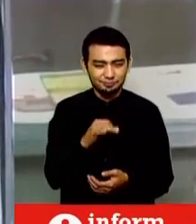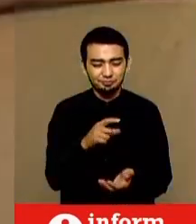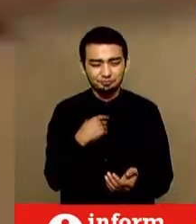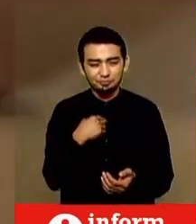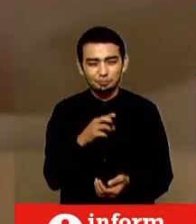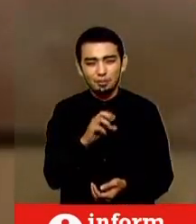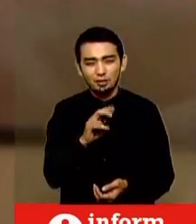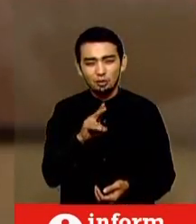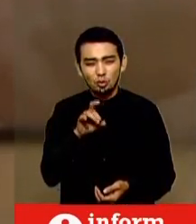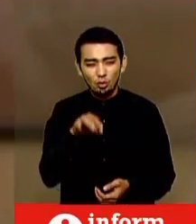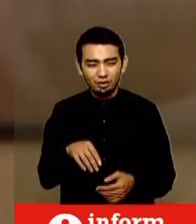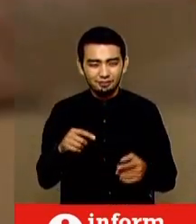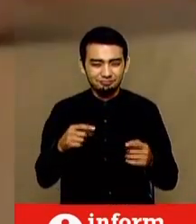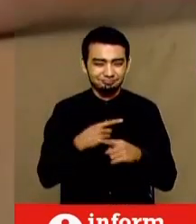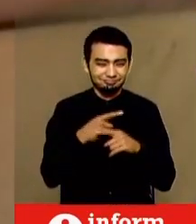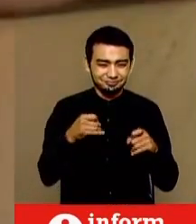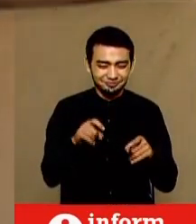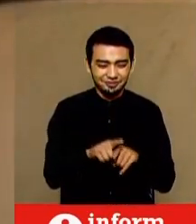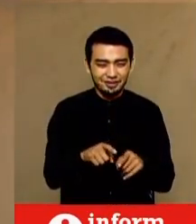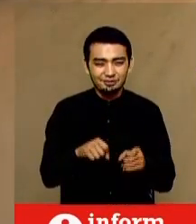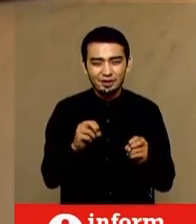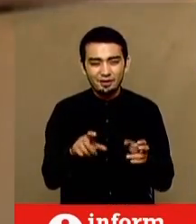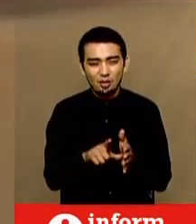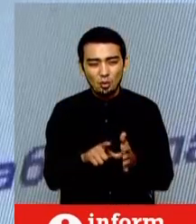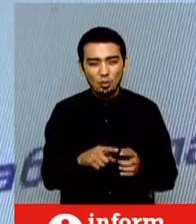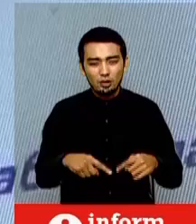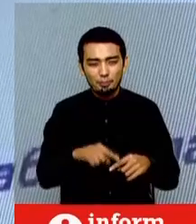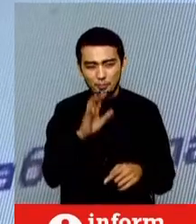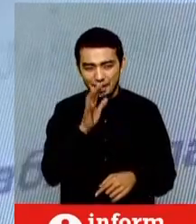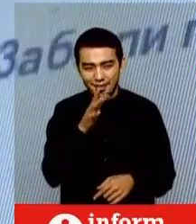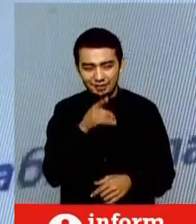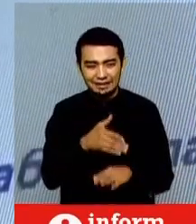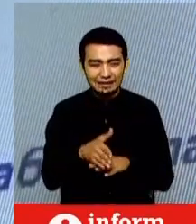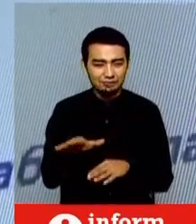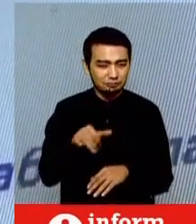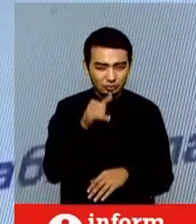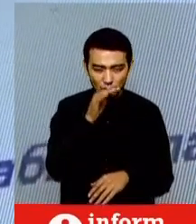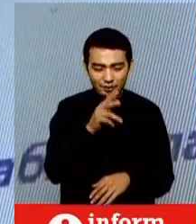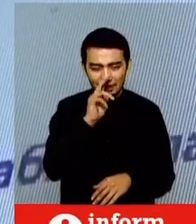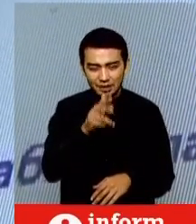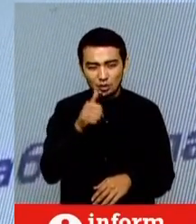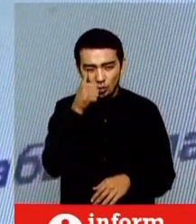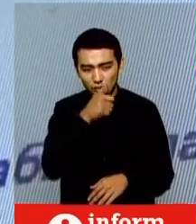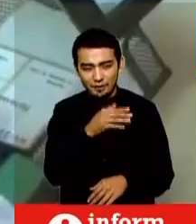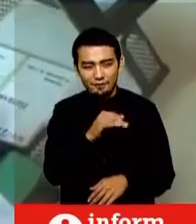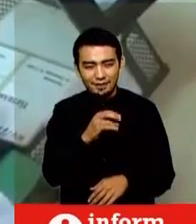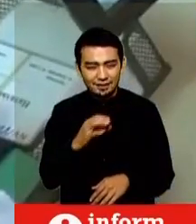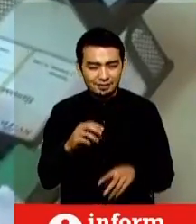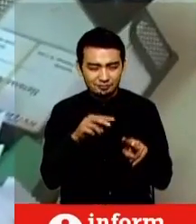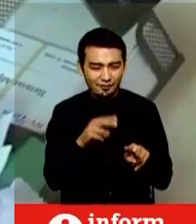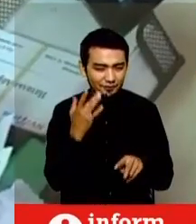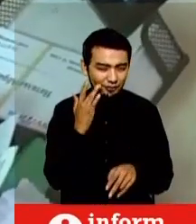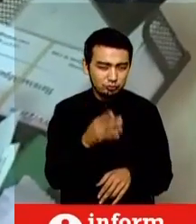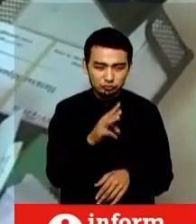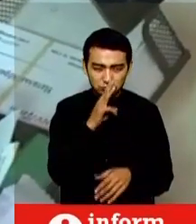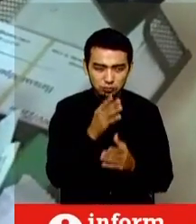банкротства недооценивают последствия, считают в налоговых органах. 5 лет человек не сможет получить кредит, 3 года за ним будут вести финансовый мониторинг. Могут